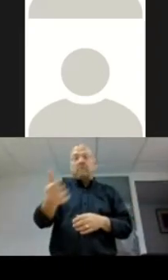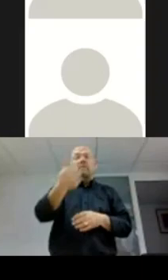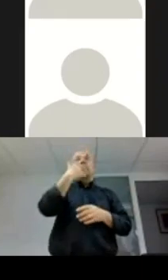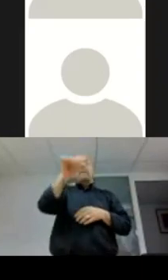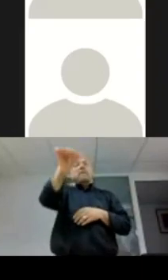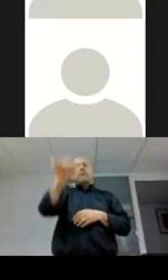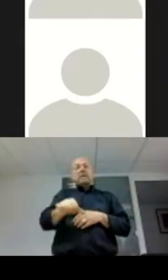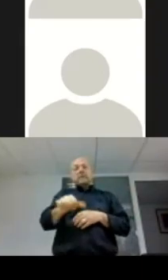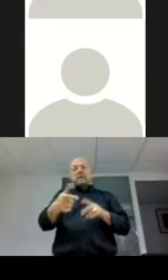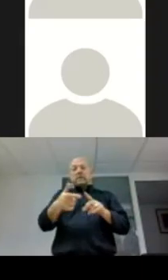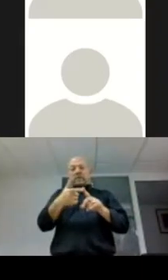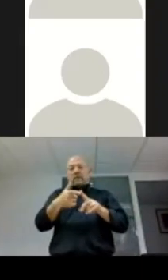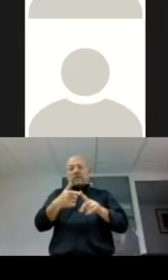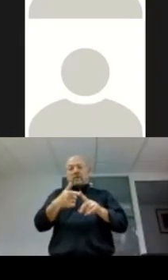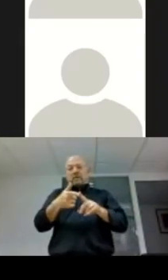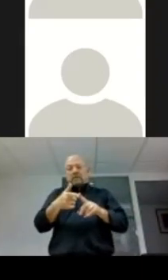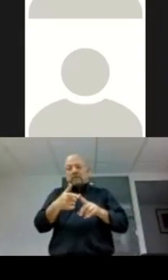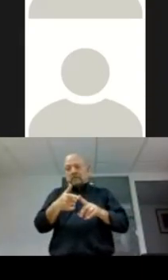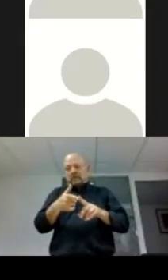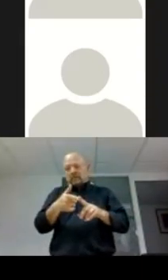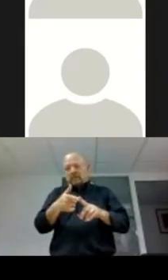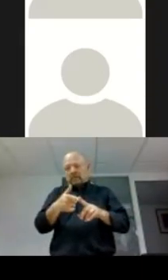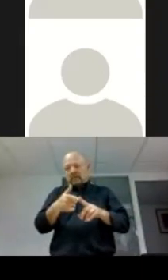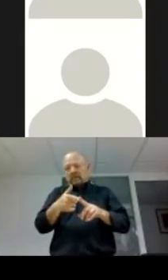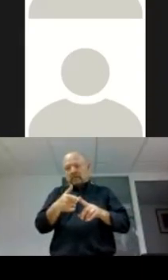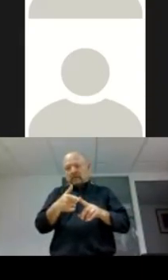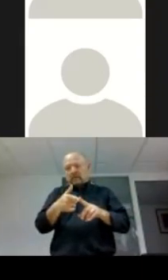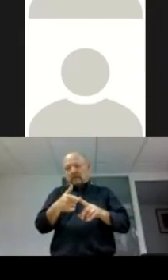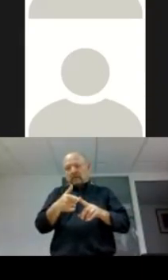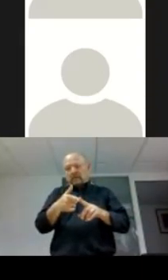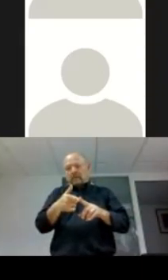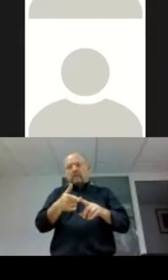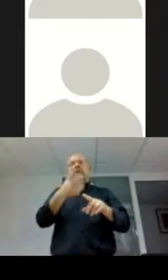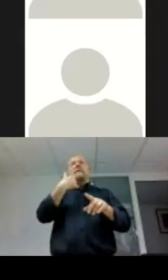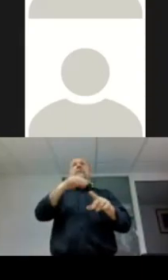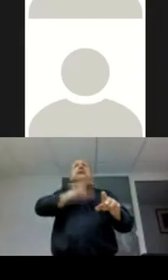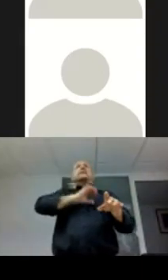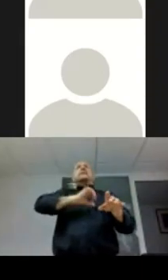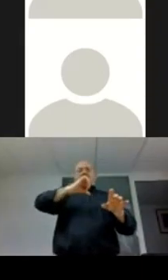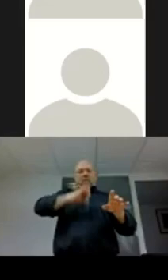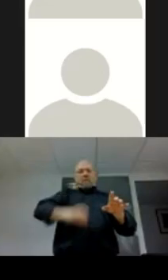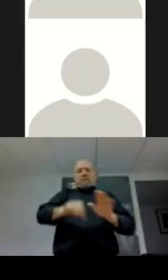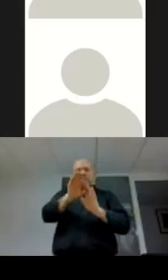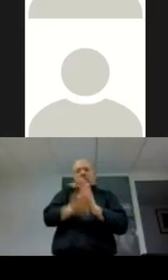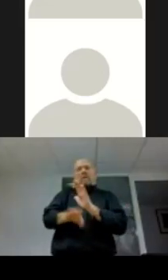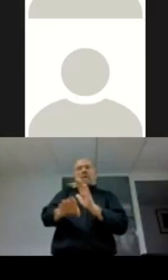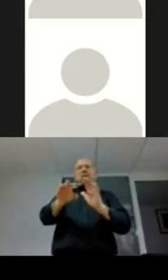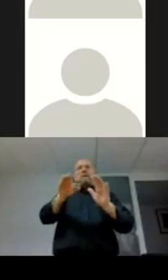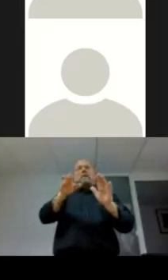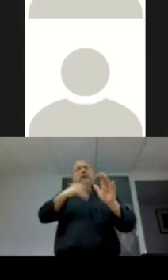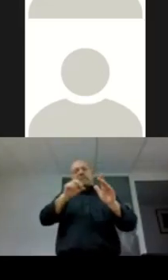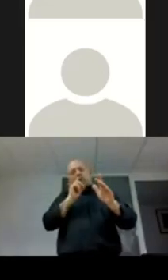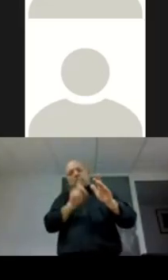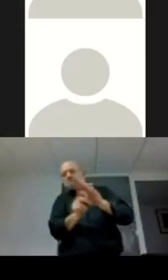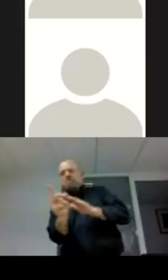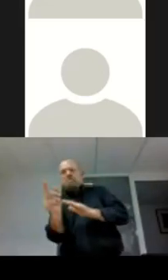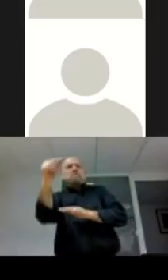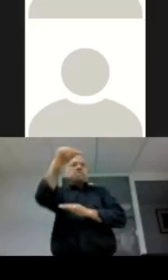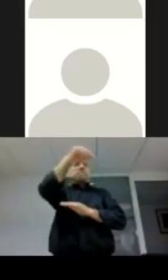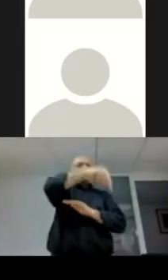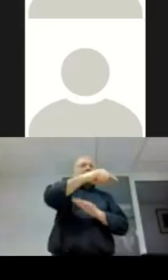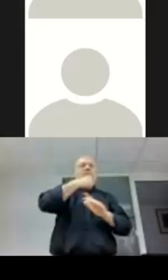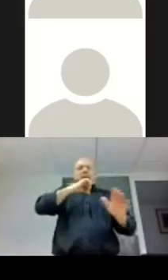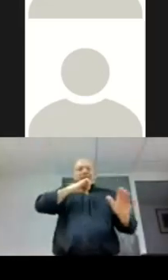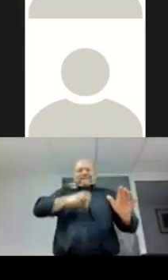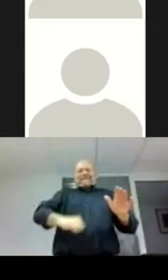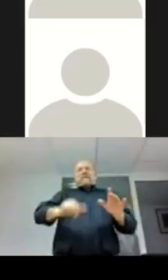c'est-à-dire la façon de opérer qui doit être privilégiée, c'est la voie d'abord célioscopique, c'est-à-dire en essayant d'ouvrir le moins possible le